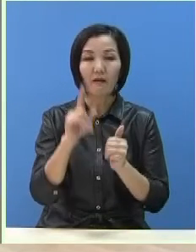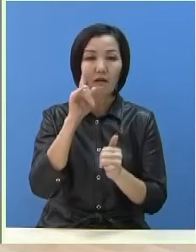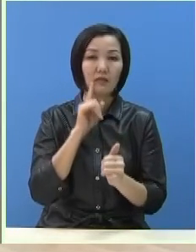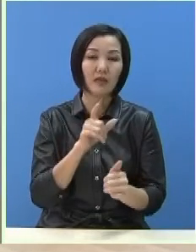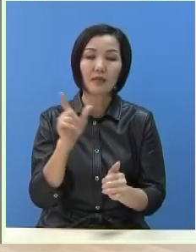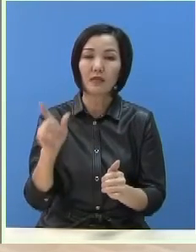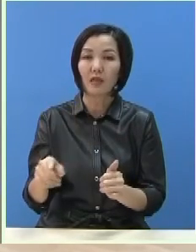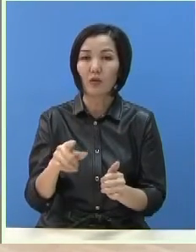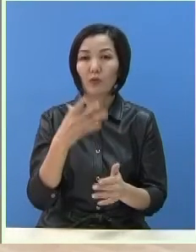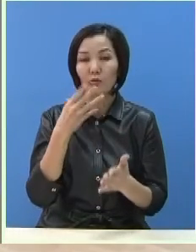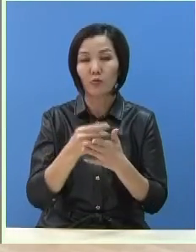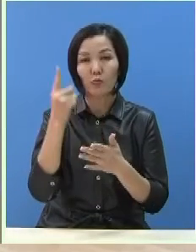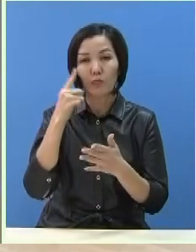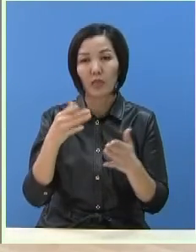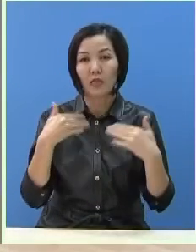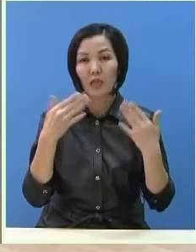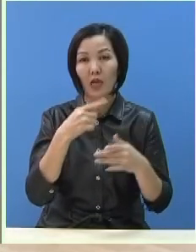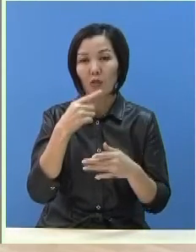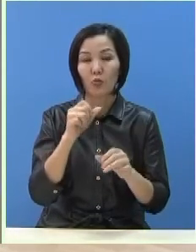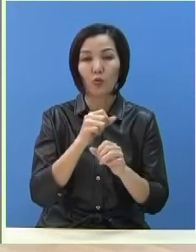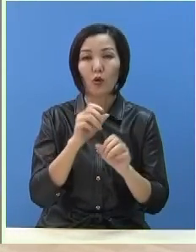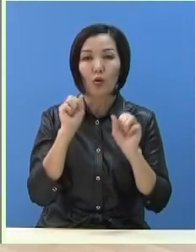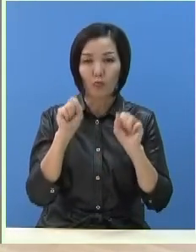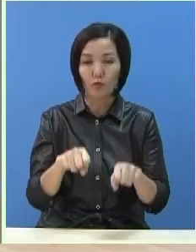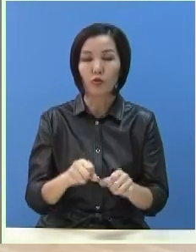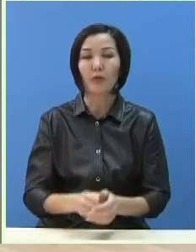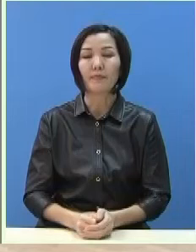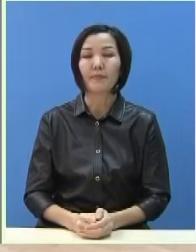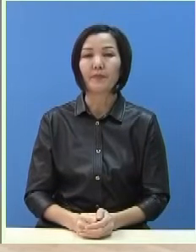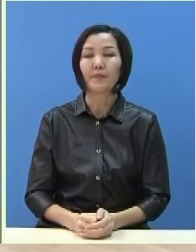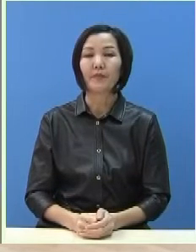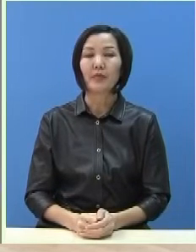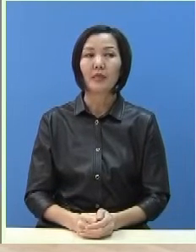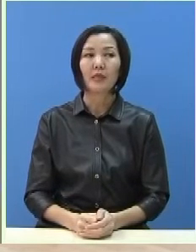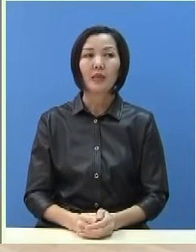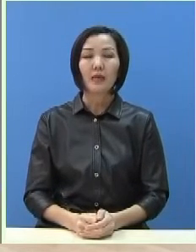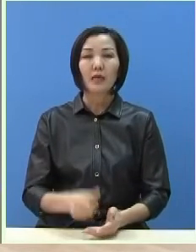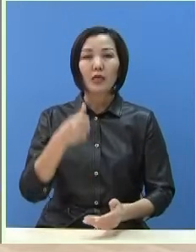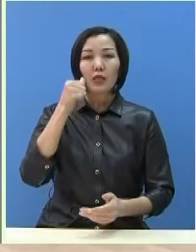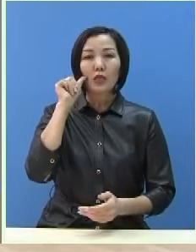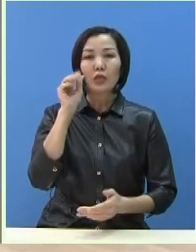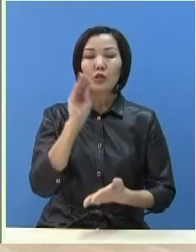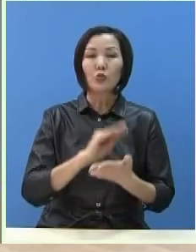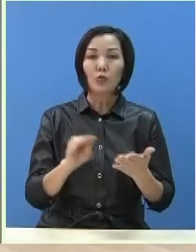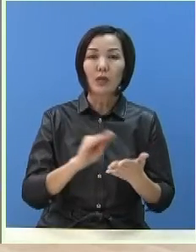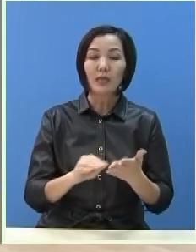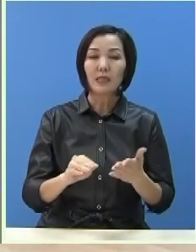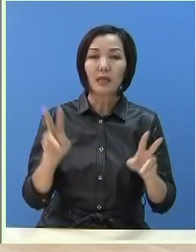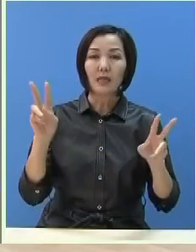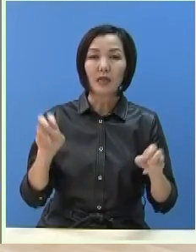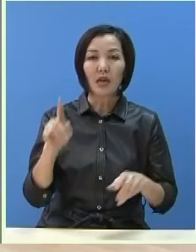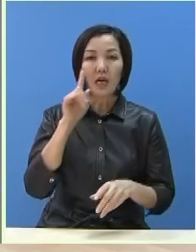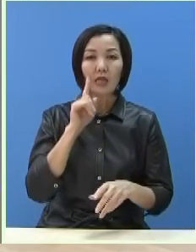пікірін айтуға құқылы. Цензура жоқ, ол өтіп жатыр. Журналистикаға байланысты кеше президенттің сұхбатында әңгіме болды.